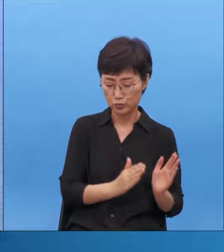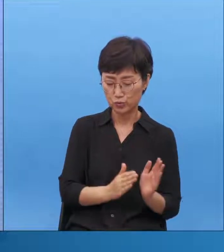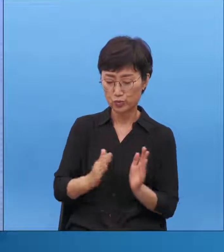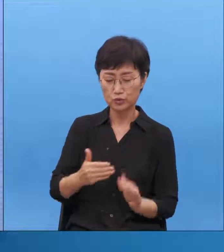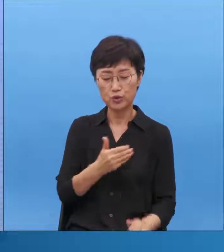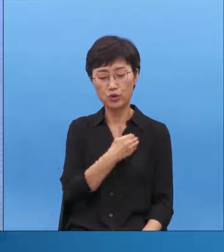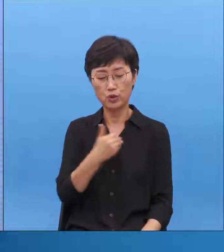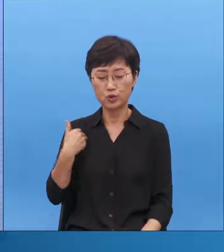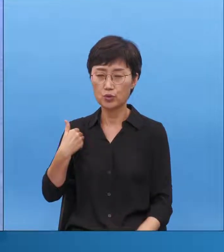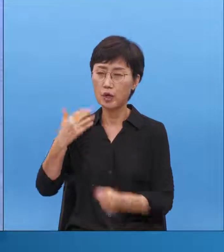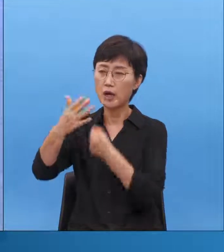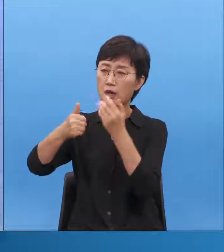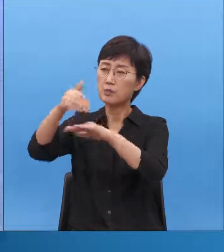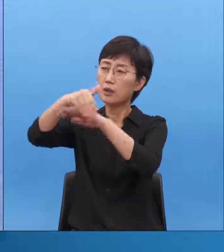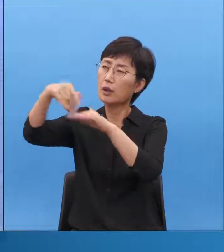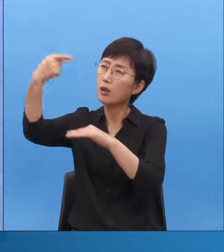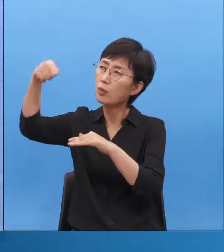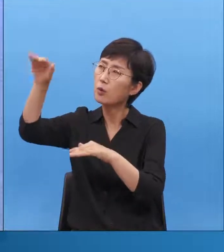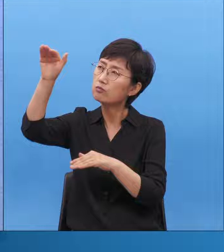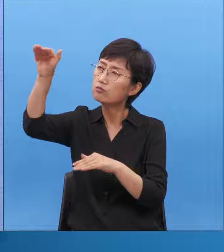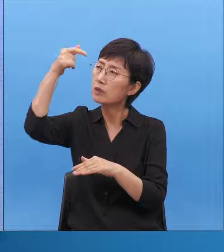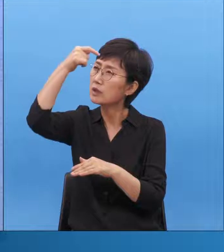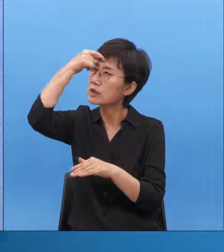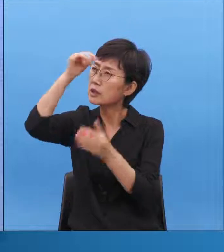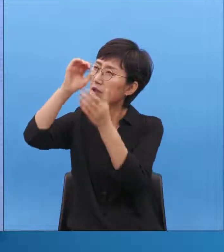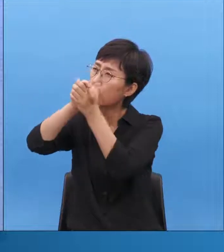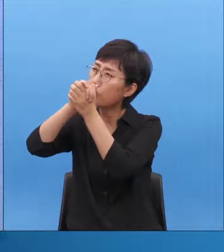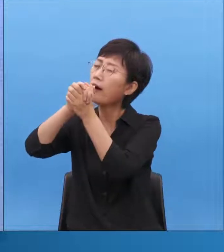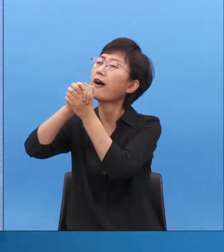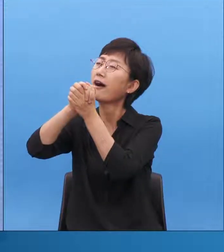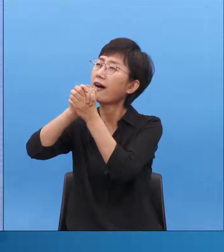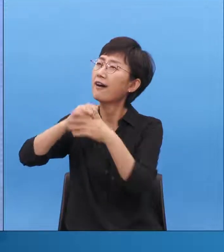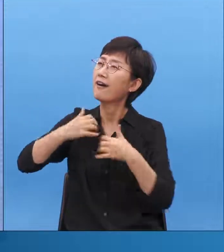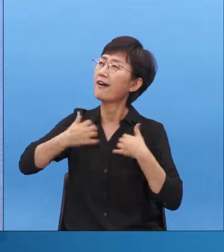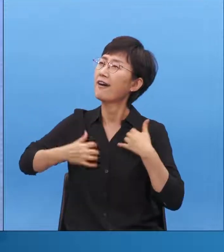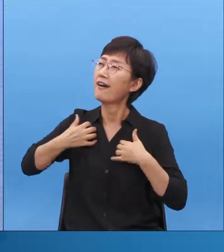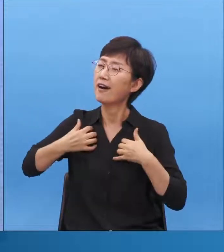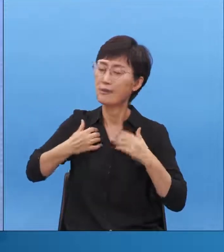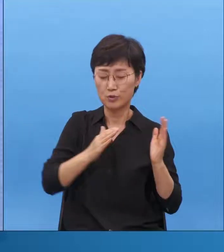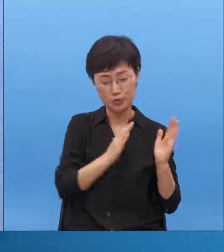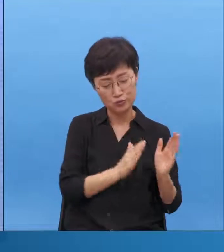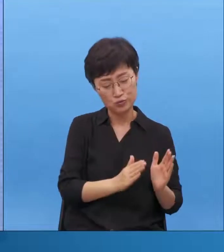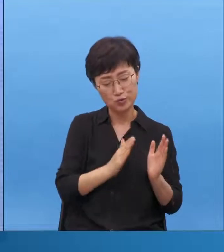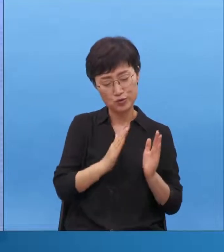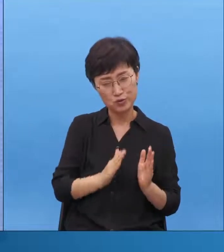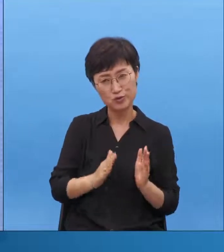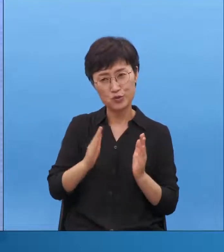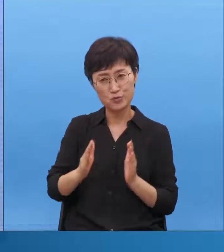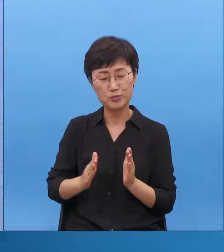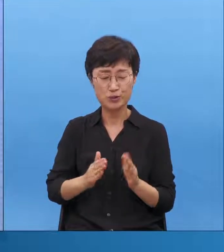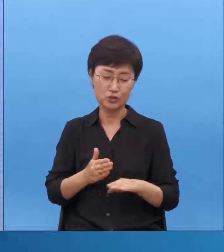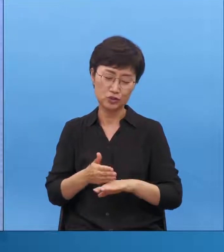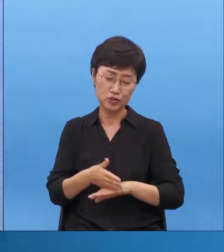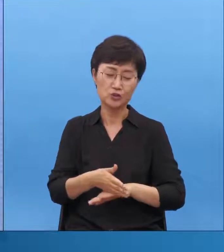계획 이루면서 누리면서 하세요. Do it in enjoyment, enjoying God's plans. 만약에 그 뭐 예배 볼 데